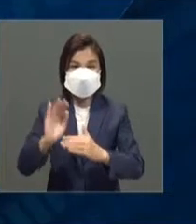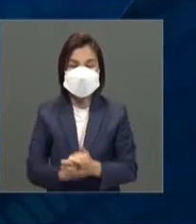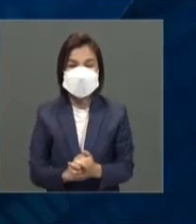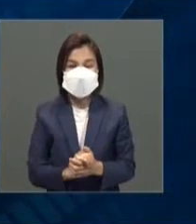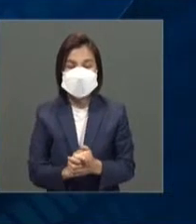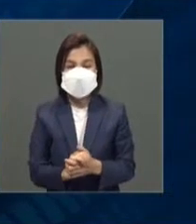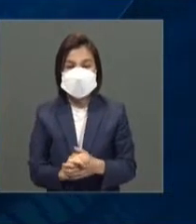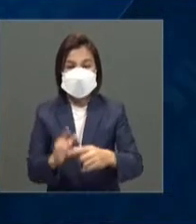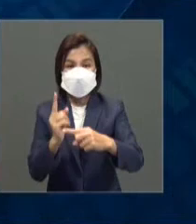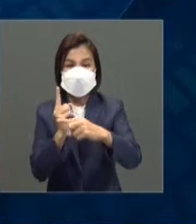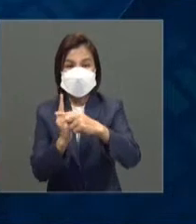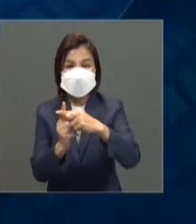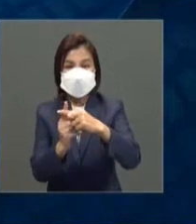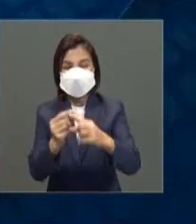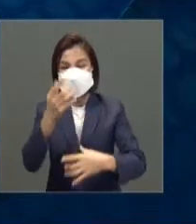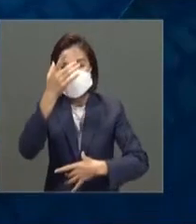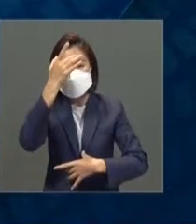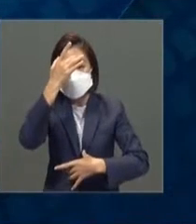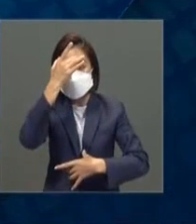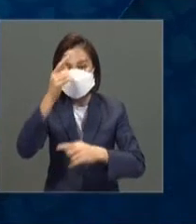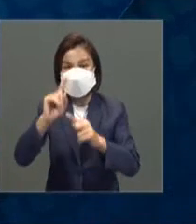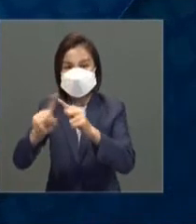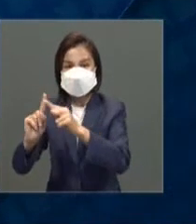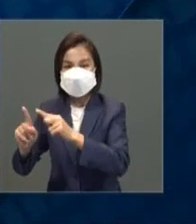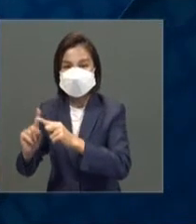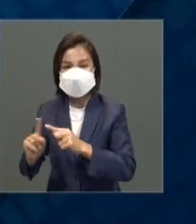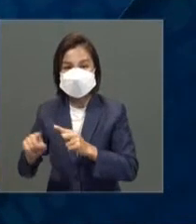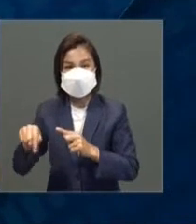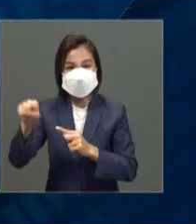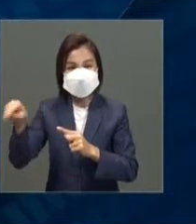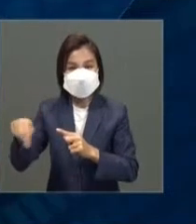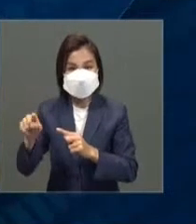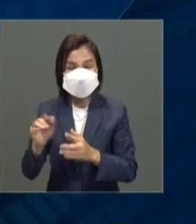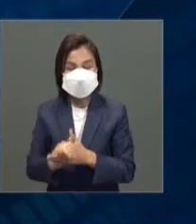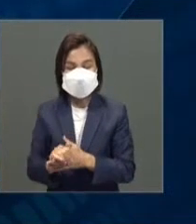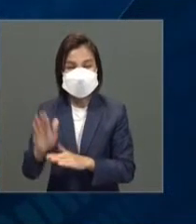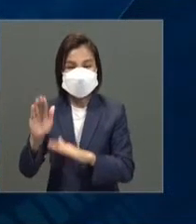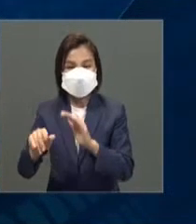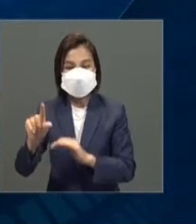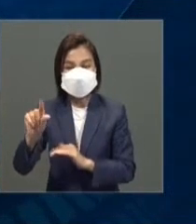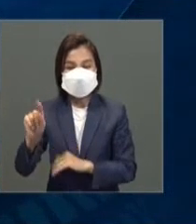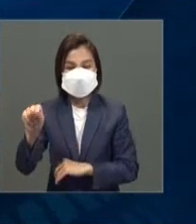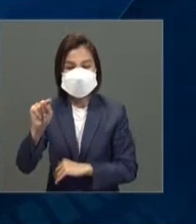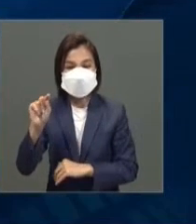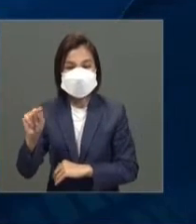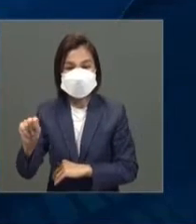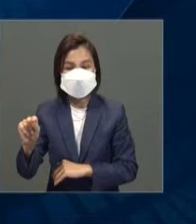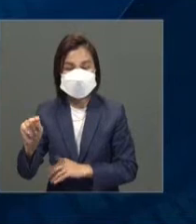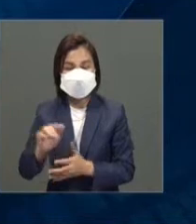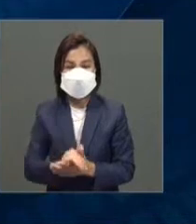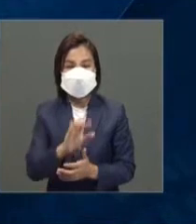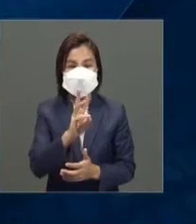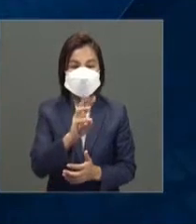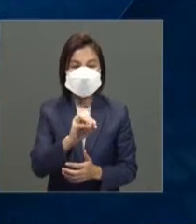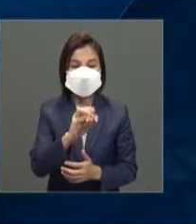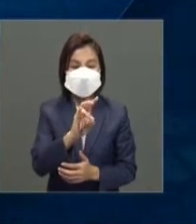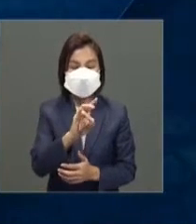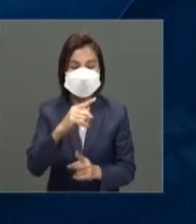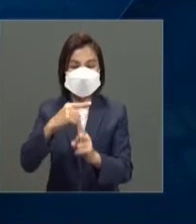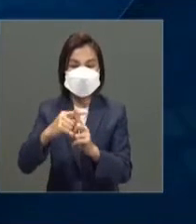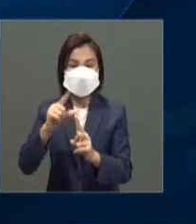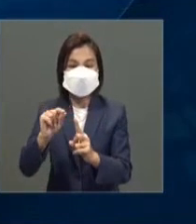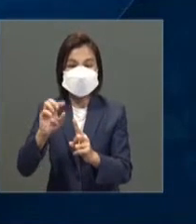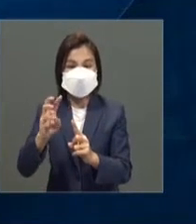บวกรวมกันกับโรคเรื้อรังนะครับอีก 20% 67% บวกอีก 20% นะครับแล้